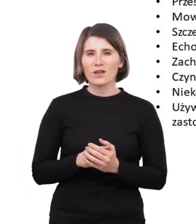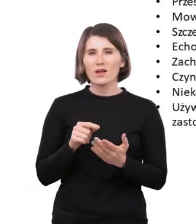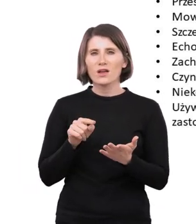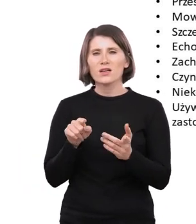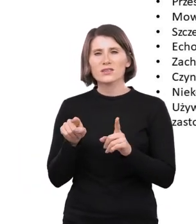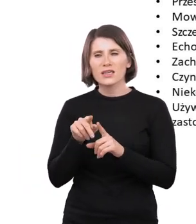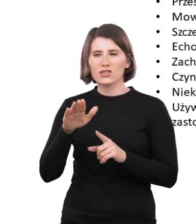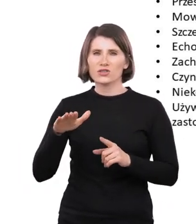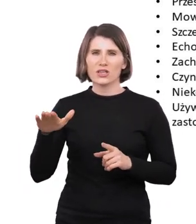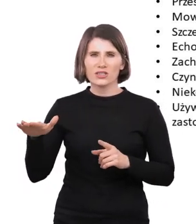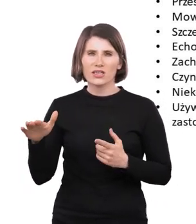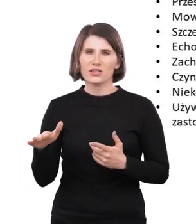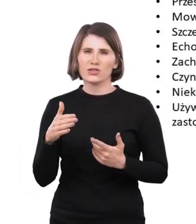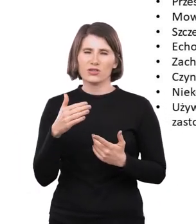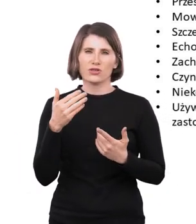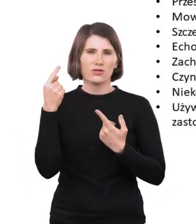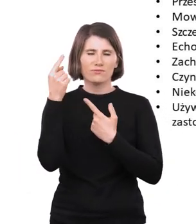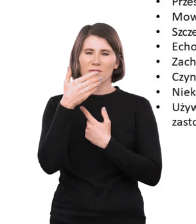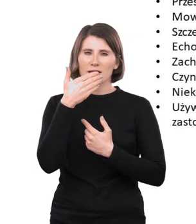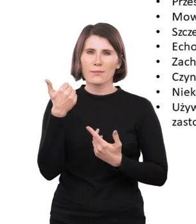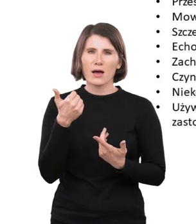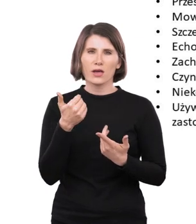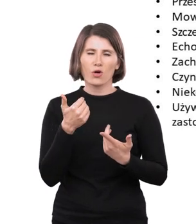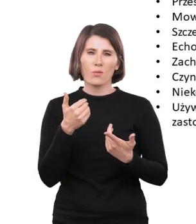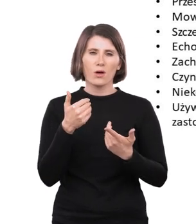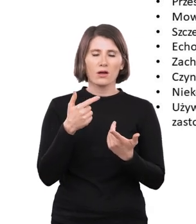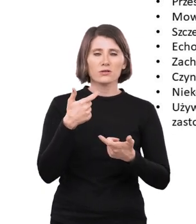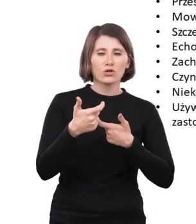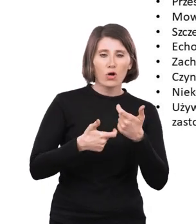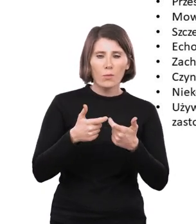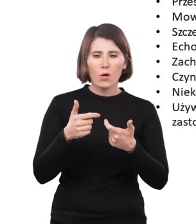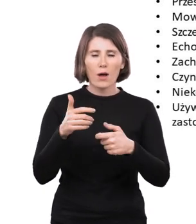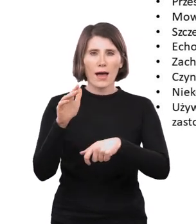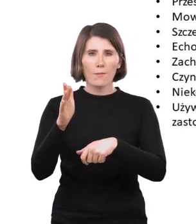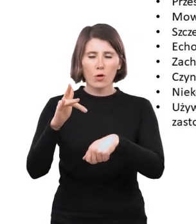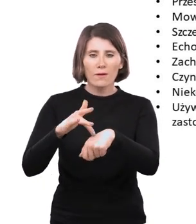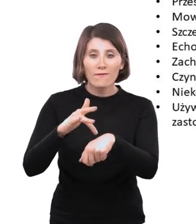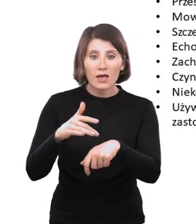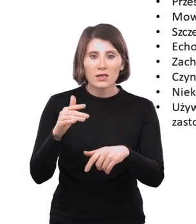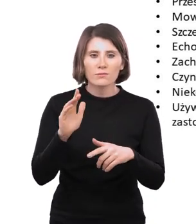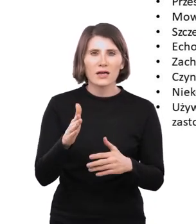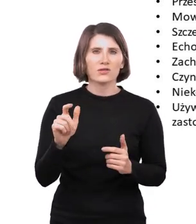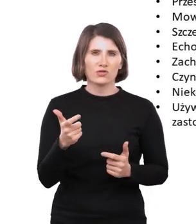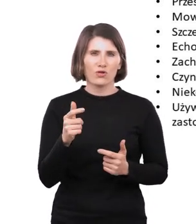przyczynowo-skutkowego, które często powoduje, że dzieci autystyczne sięgają po